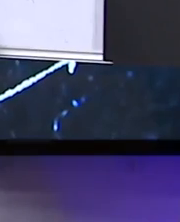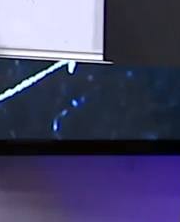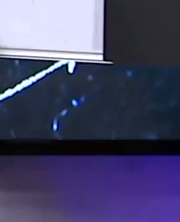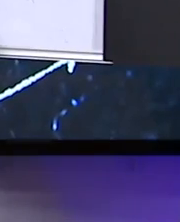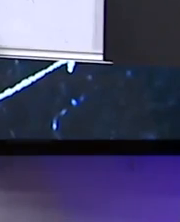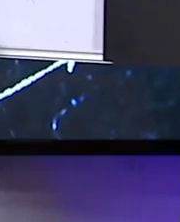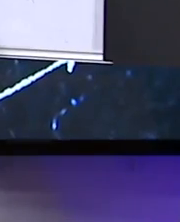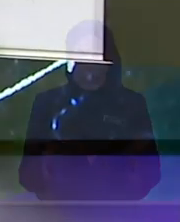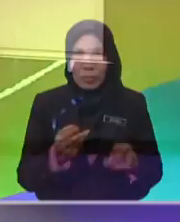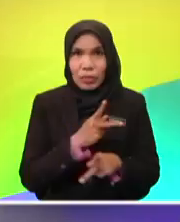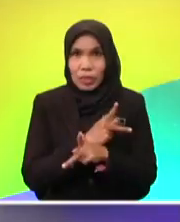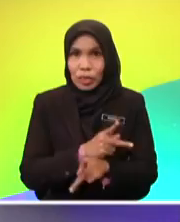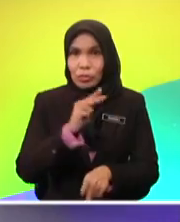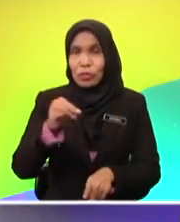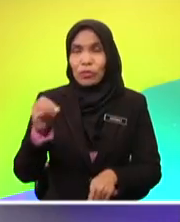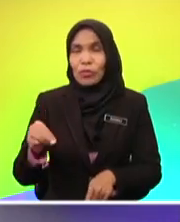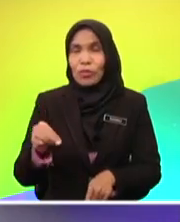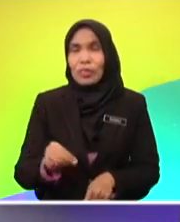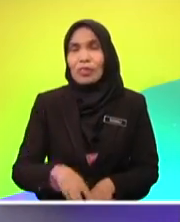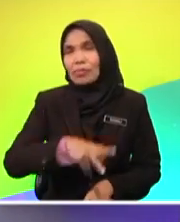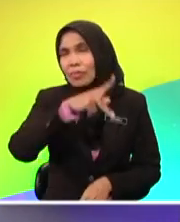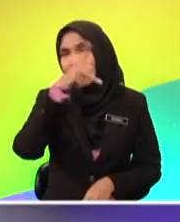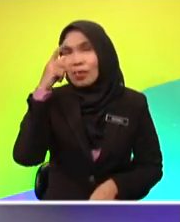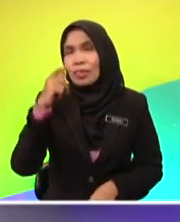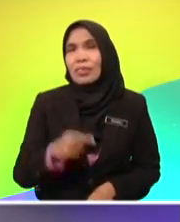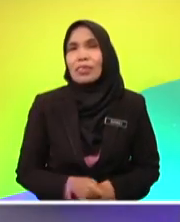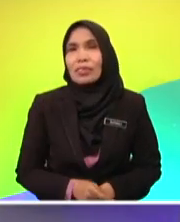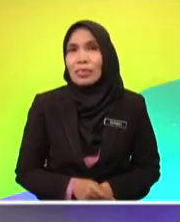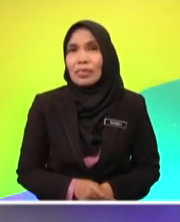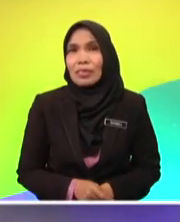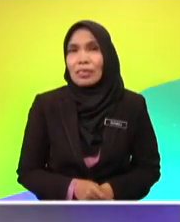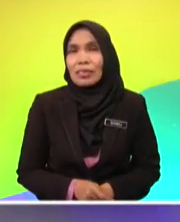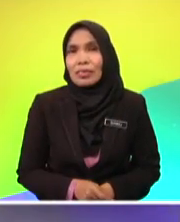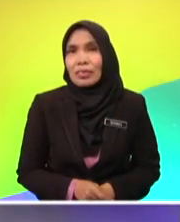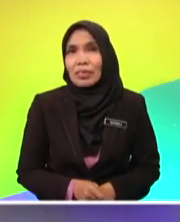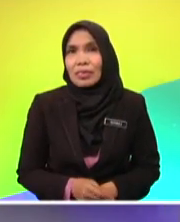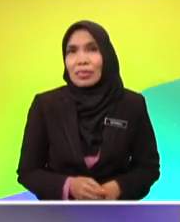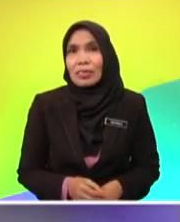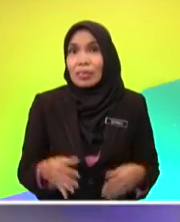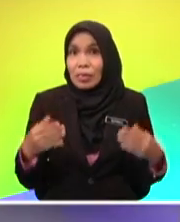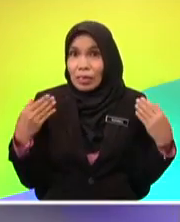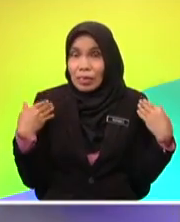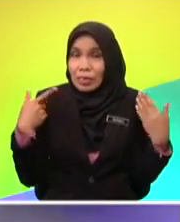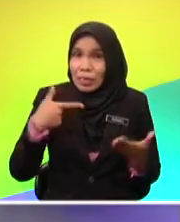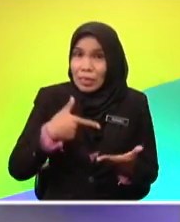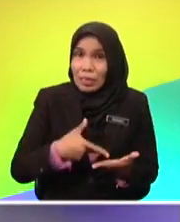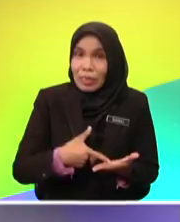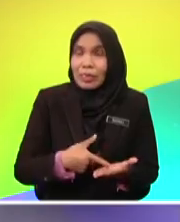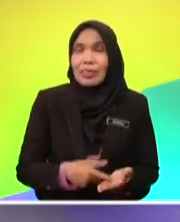Terima kasih murid-murid kerana terus setia bersama kami di Didik TV KPM. Pastinya kelas untuk slot menengah rendah